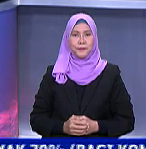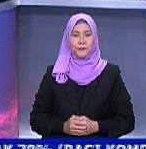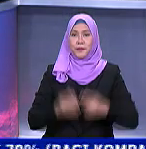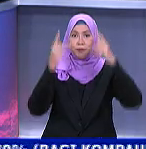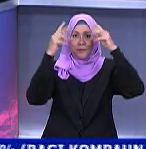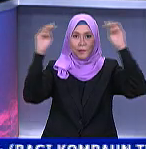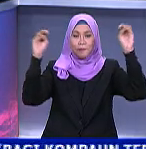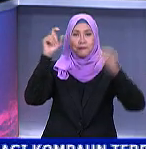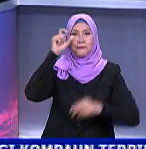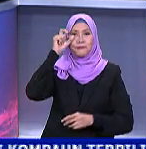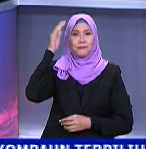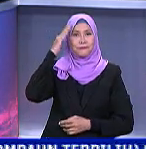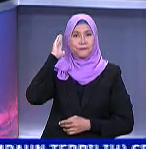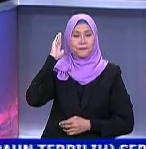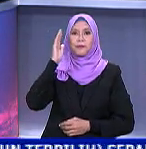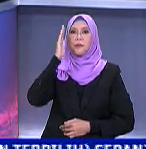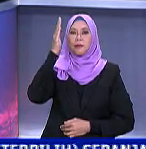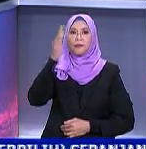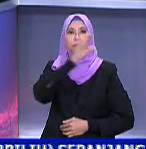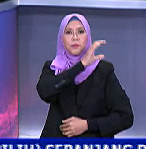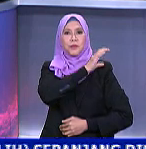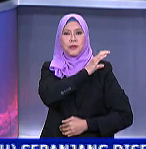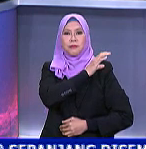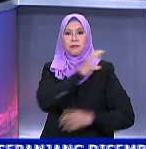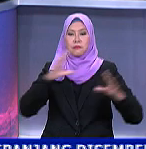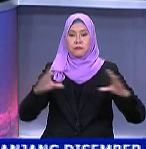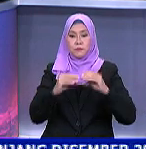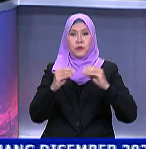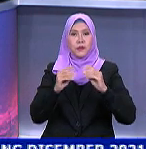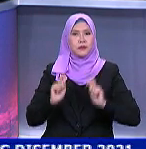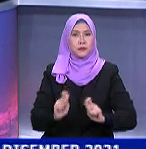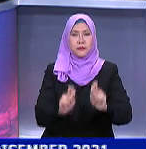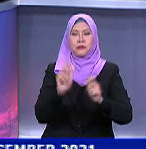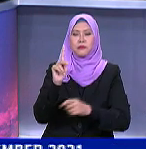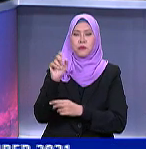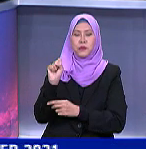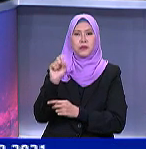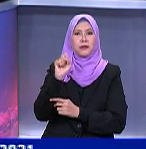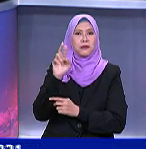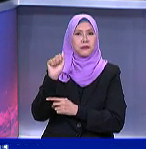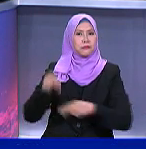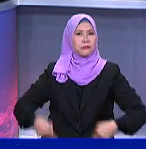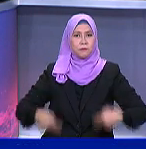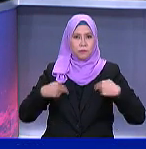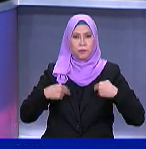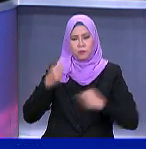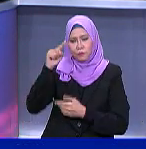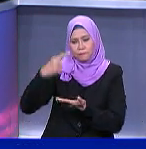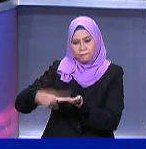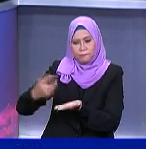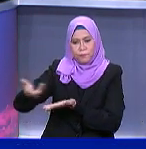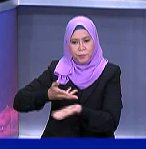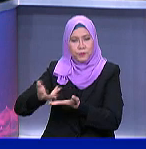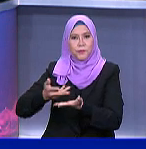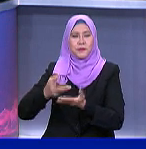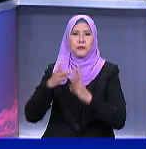Perdana Menteri Datuk Seri Ismail Sabri Yaakob akan mempengerusikan mesyuarat Majlis Tindakan Kos Sara Hidup Khamis ini bagi membincangkan langkah